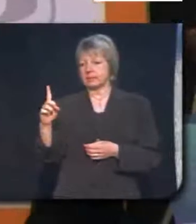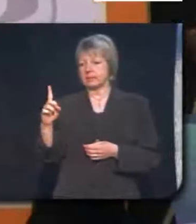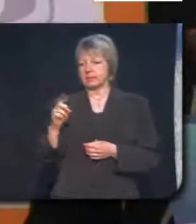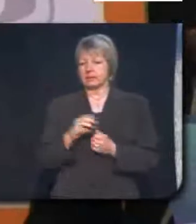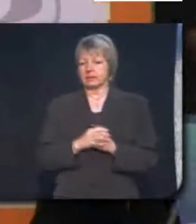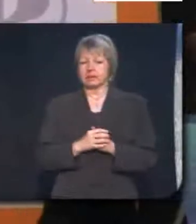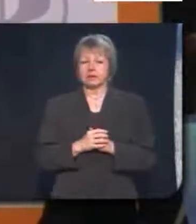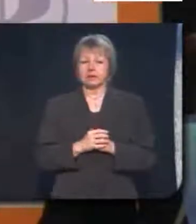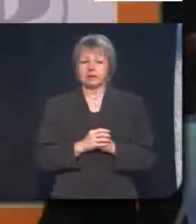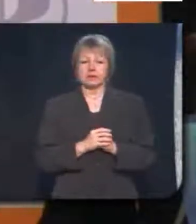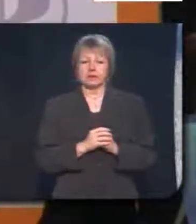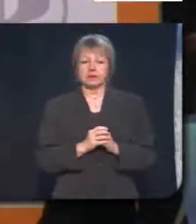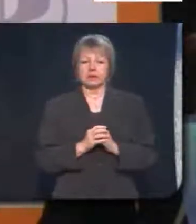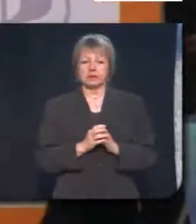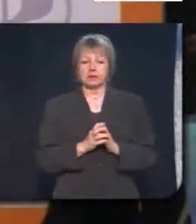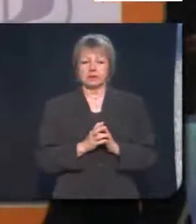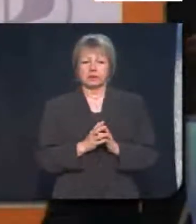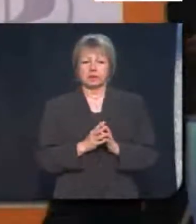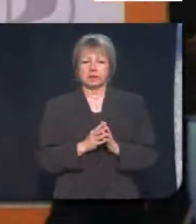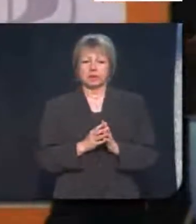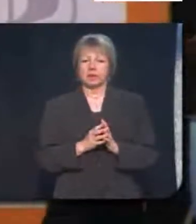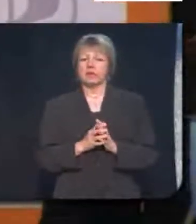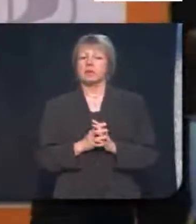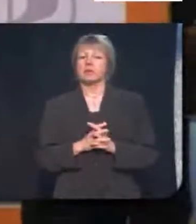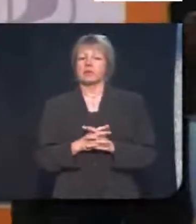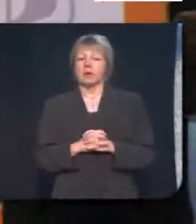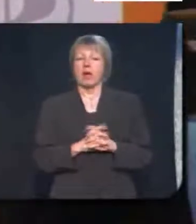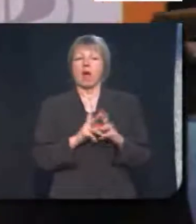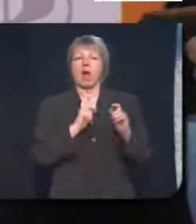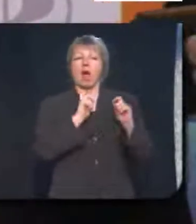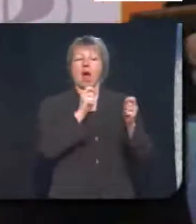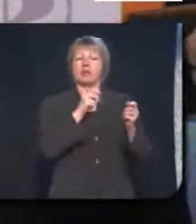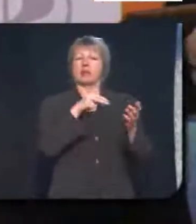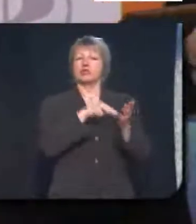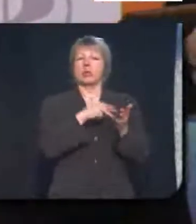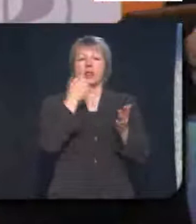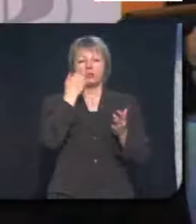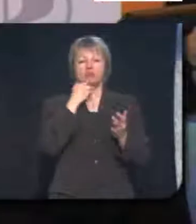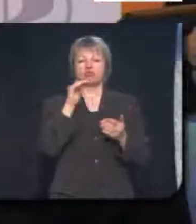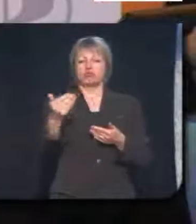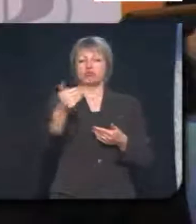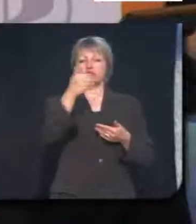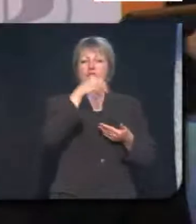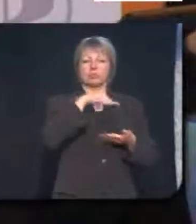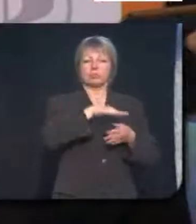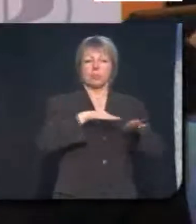wir wünschen uns auf den auf Papier hier und der Antragsteller möge den vorstellen